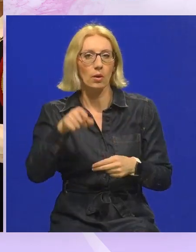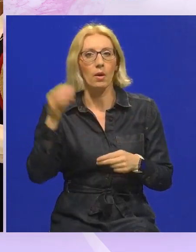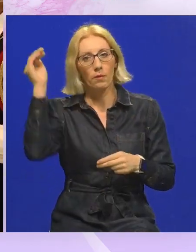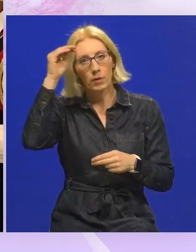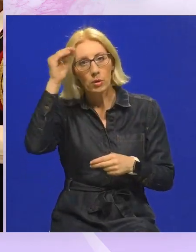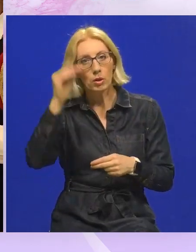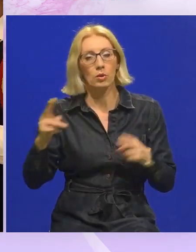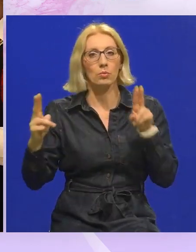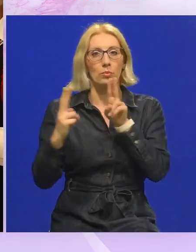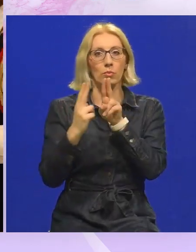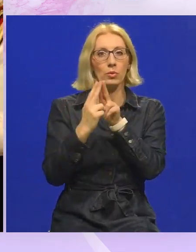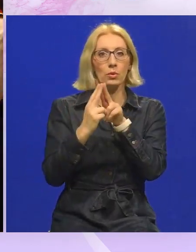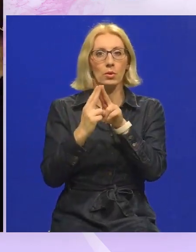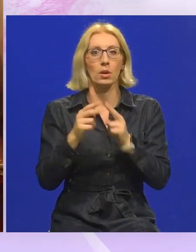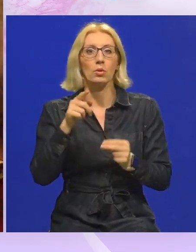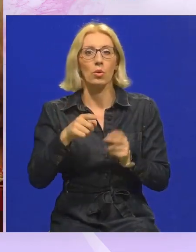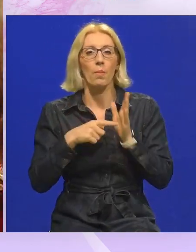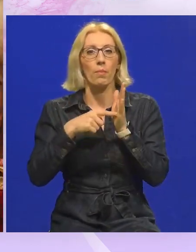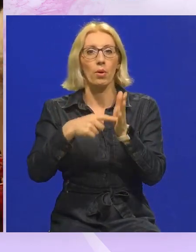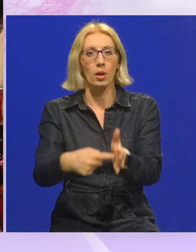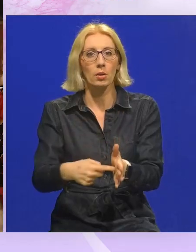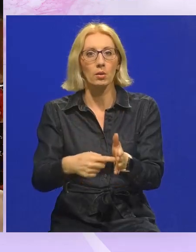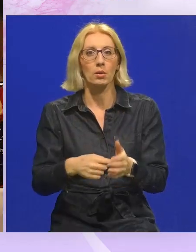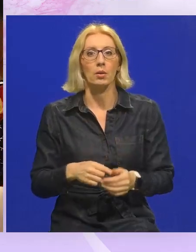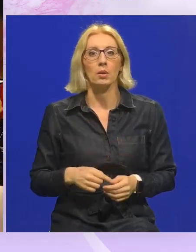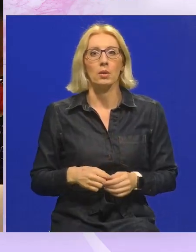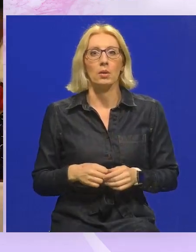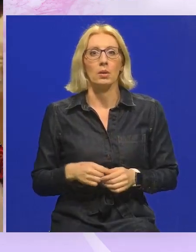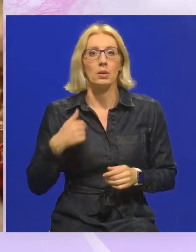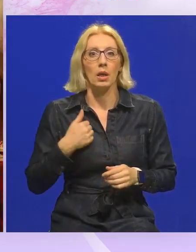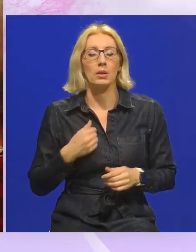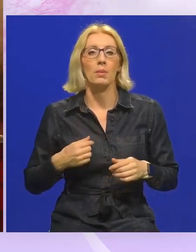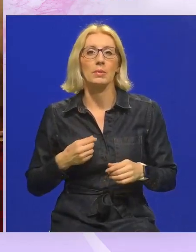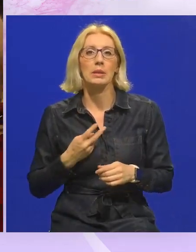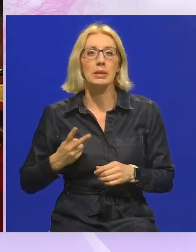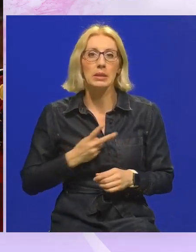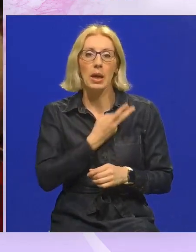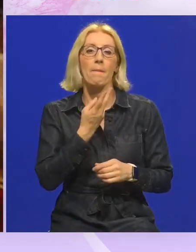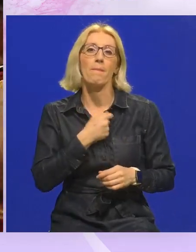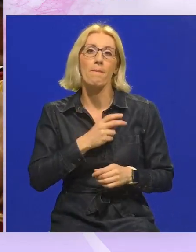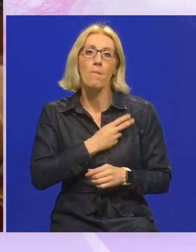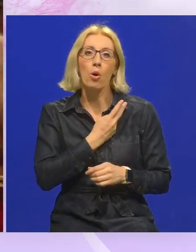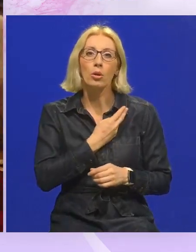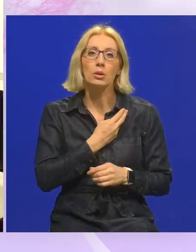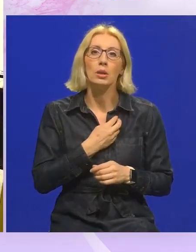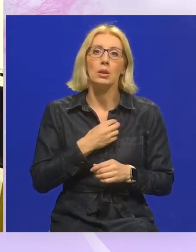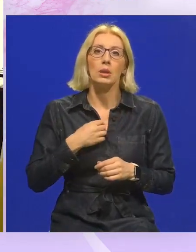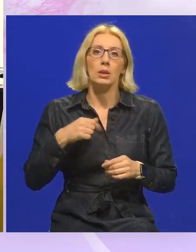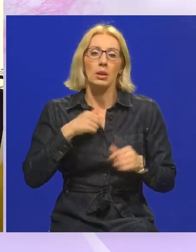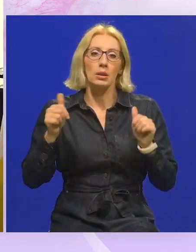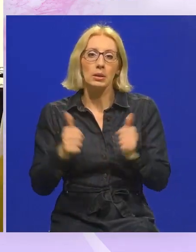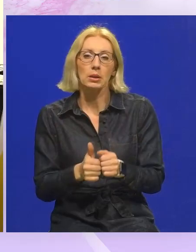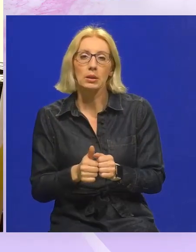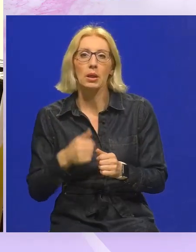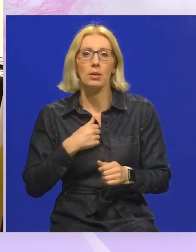večerašnji susret to i pokazuje, i eto, ja sam sretna i ponosna da se on dešava u Puli, u našoj Istri, da mi